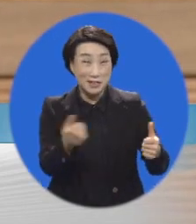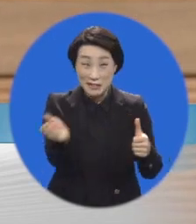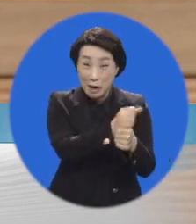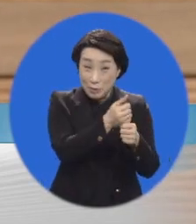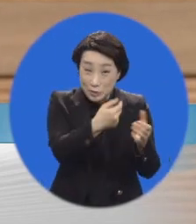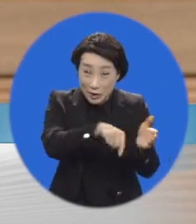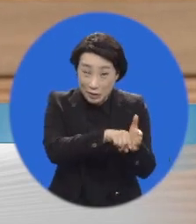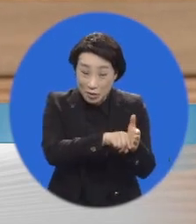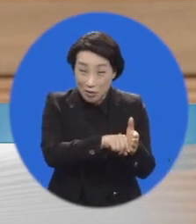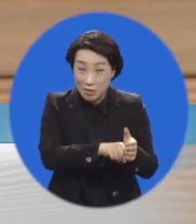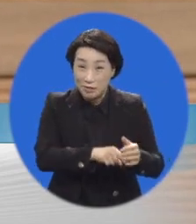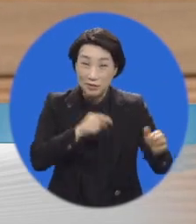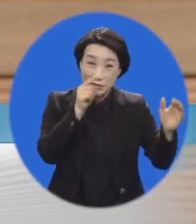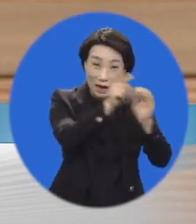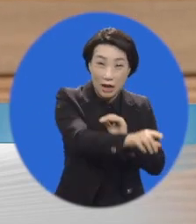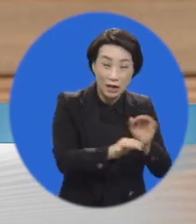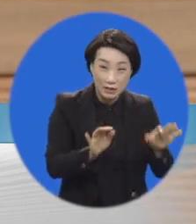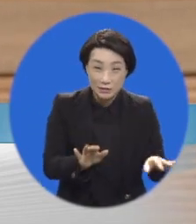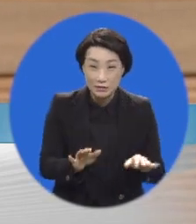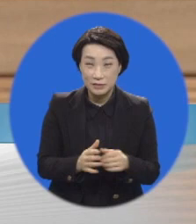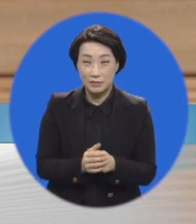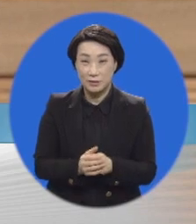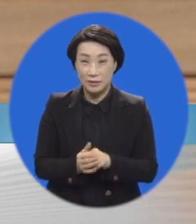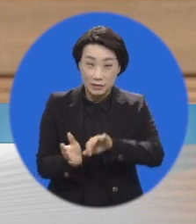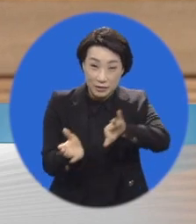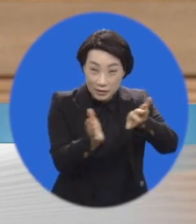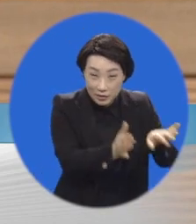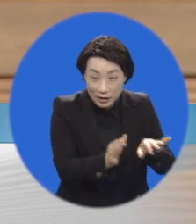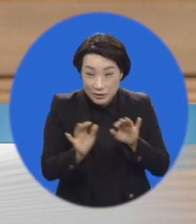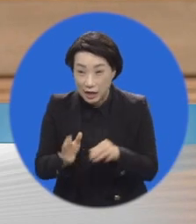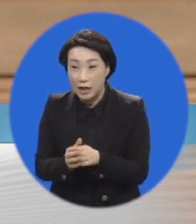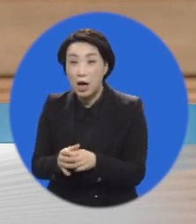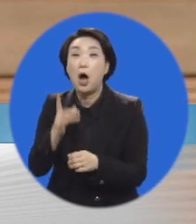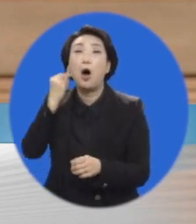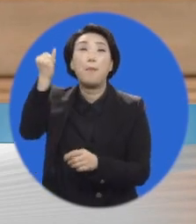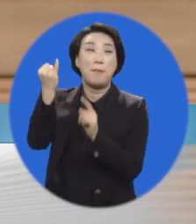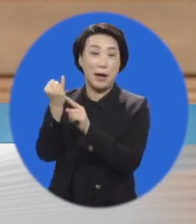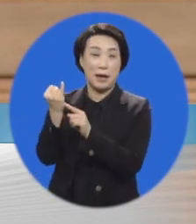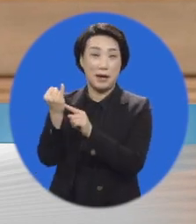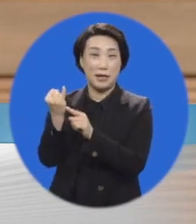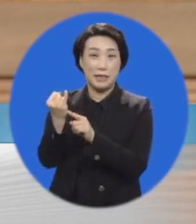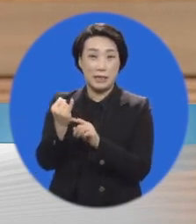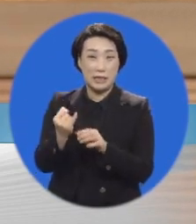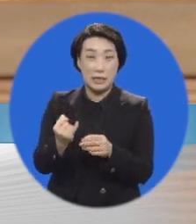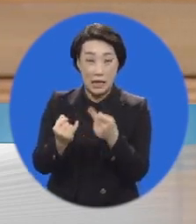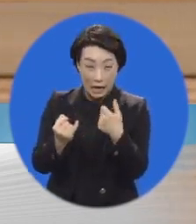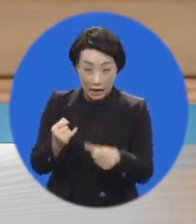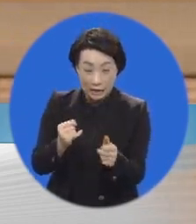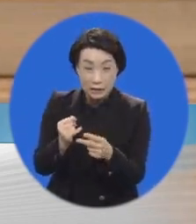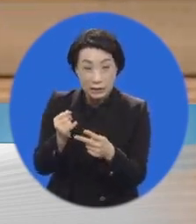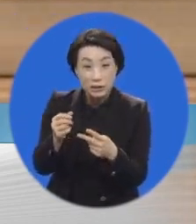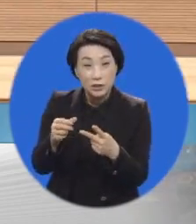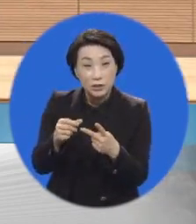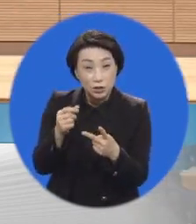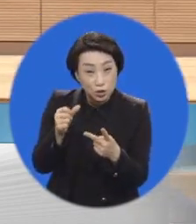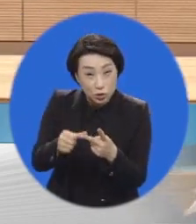이제 잡으러 가는 순간 그 리브가가 야곱아